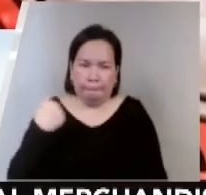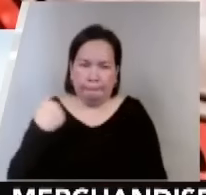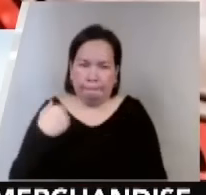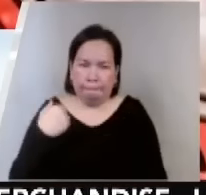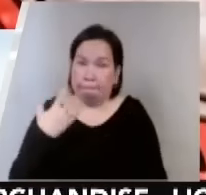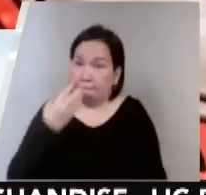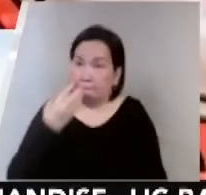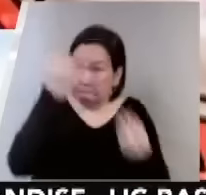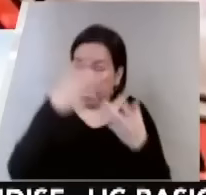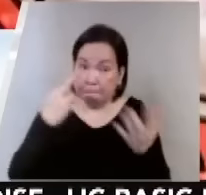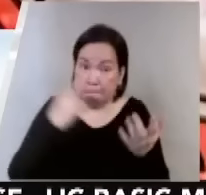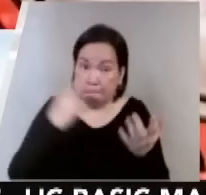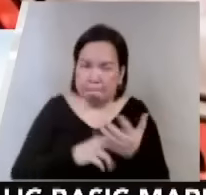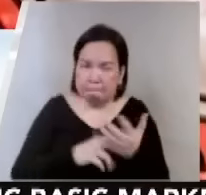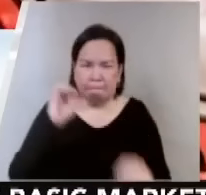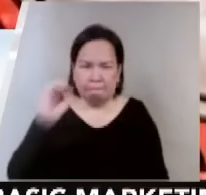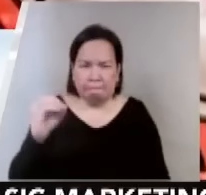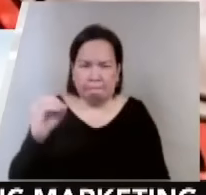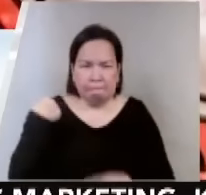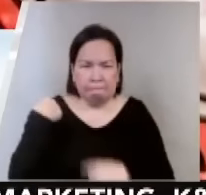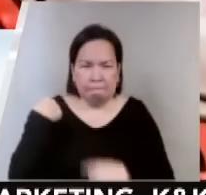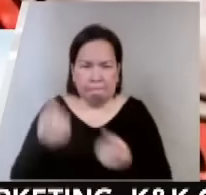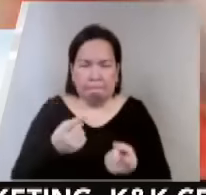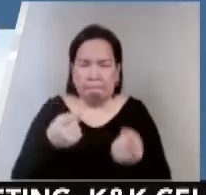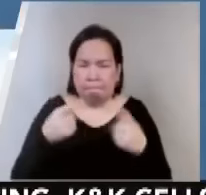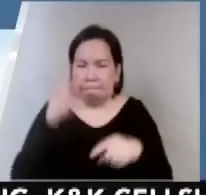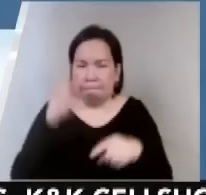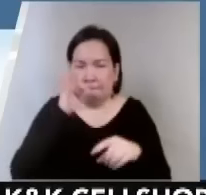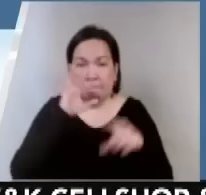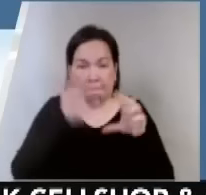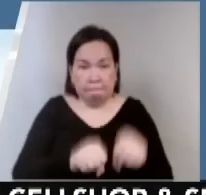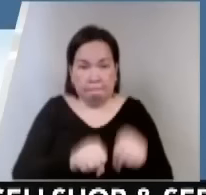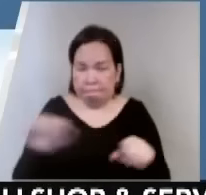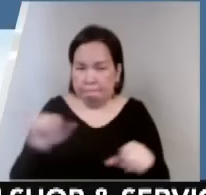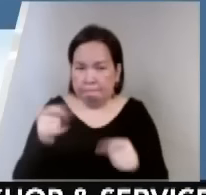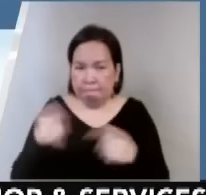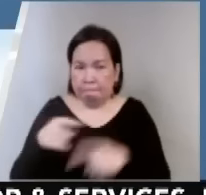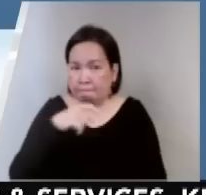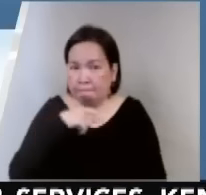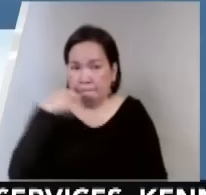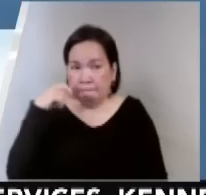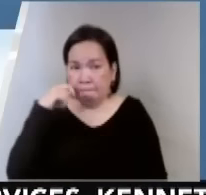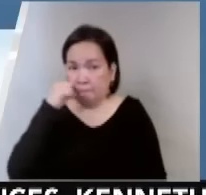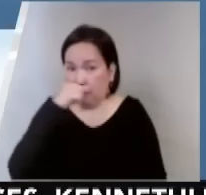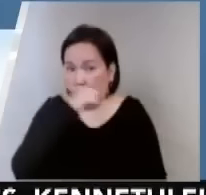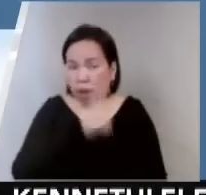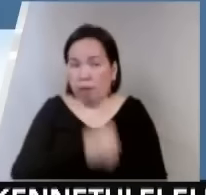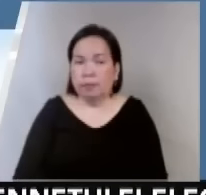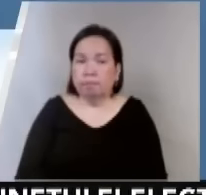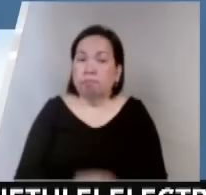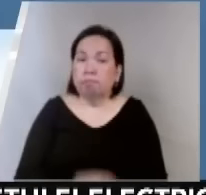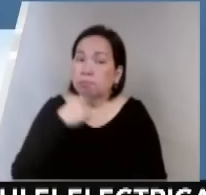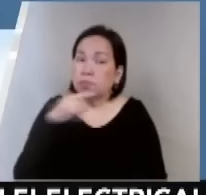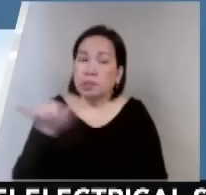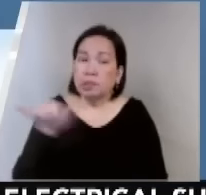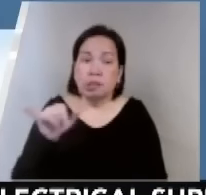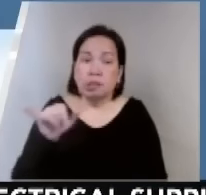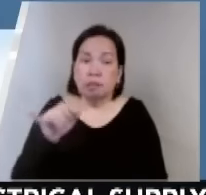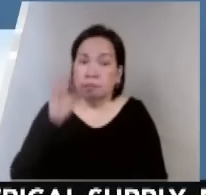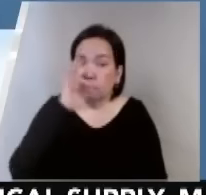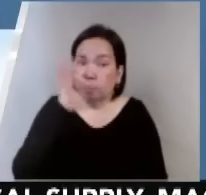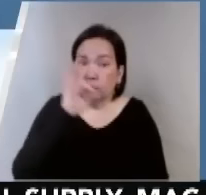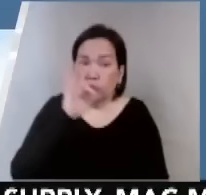Kahit isa sa mga kababayan natin na hinuli sila. Wala rin daw apektadong mangingisda sa Escoda Shoal kung saan dalawang buwan